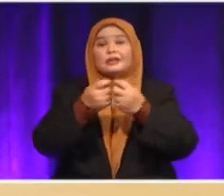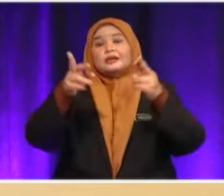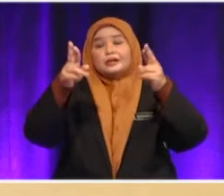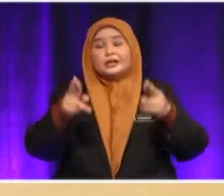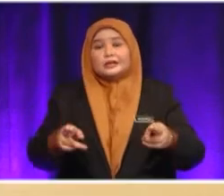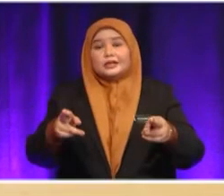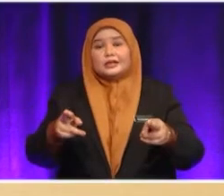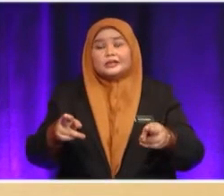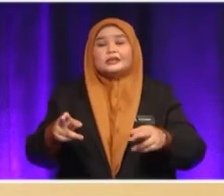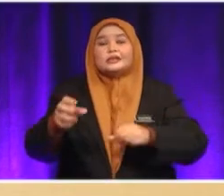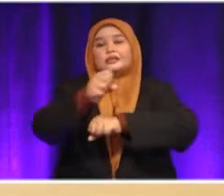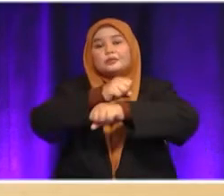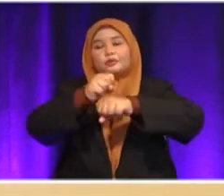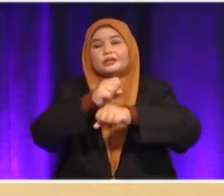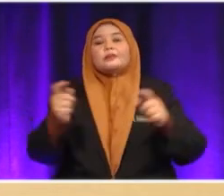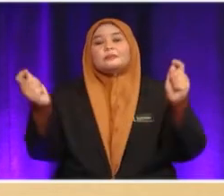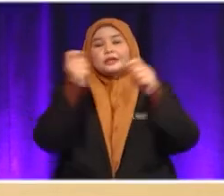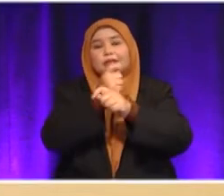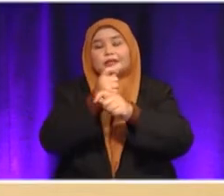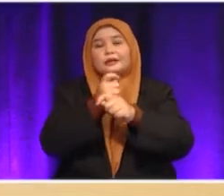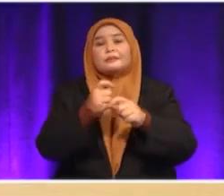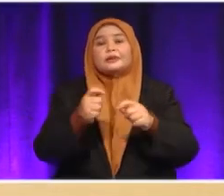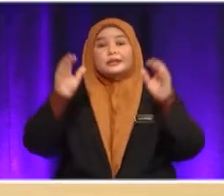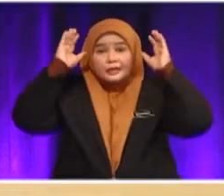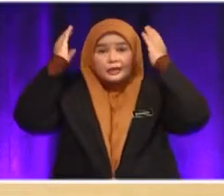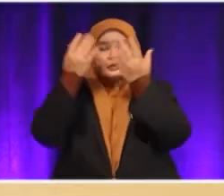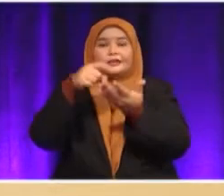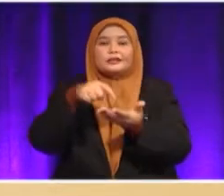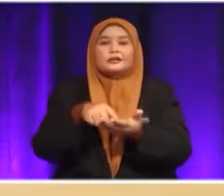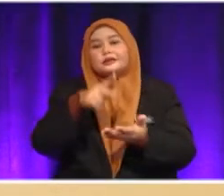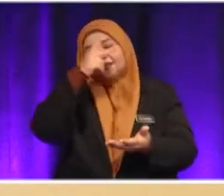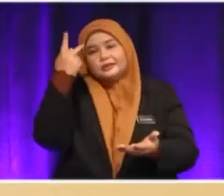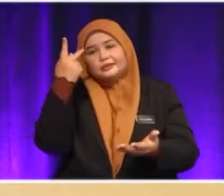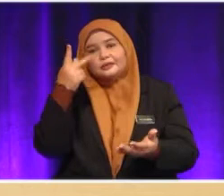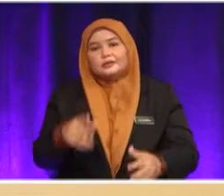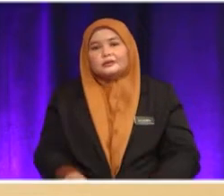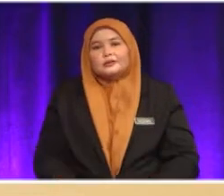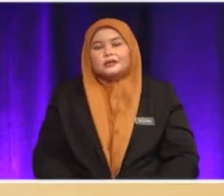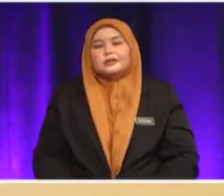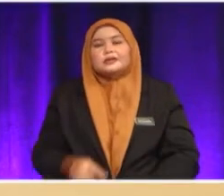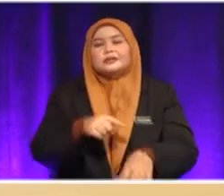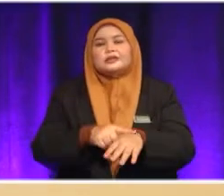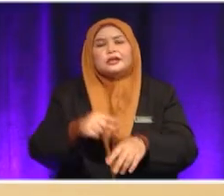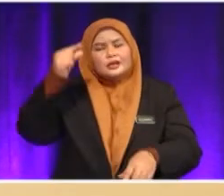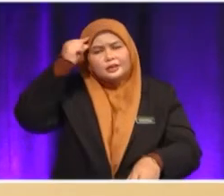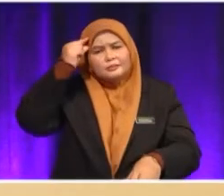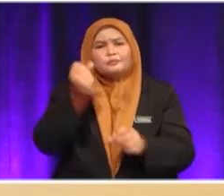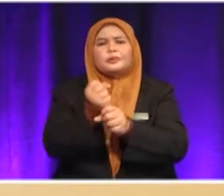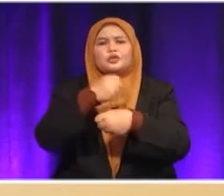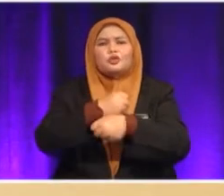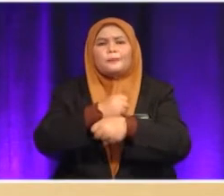menentang gagasan ini kenapa menentang kerana penggabungan ini dianggap sebagai satu bentuk